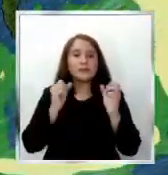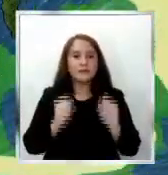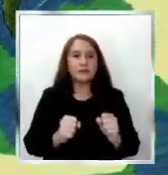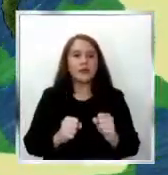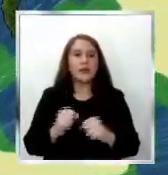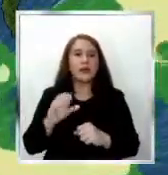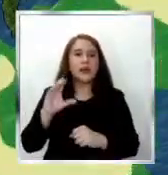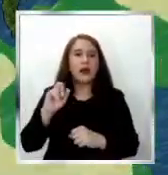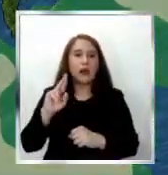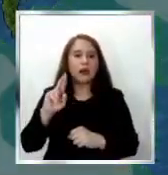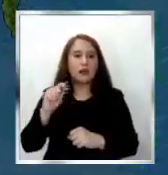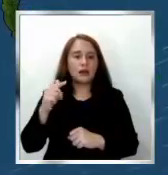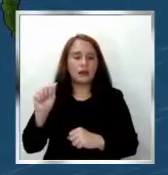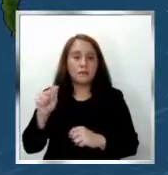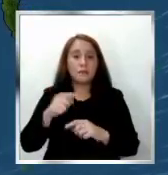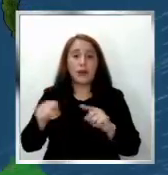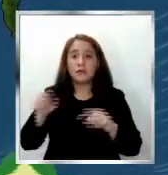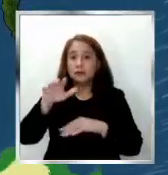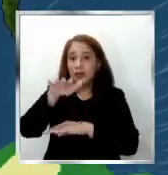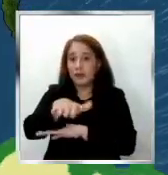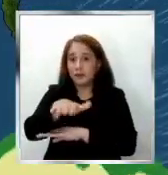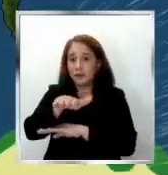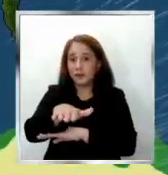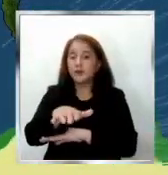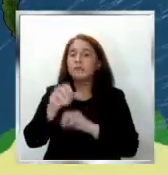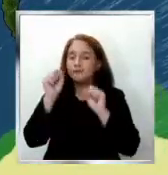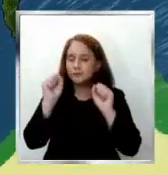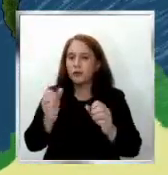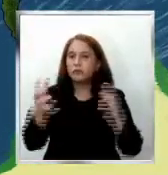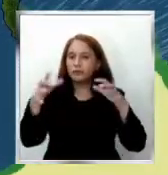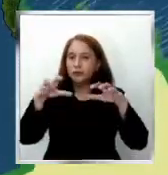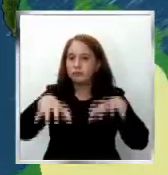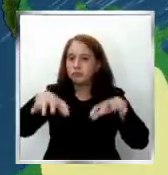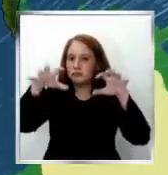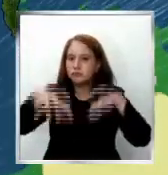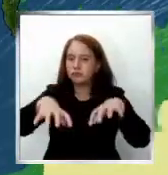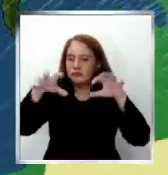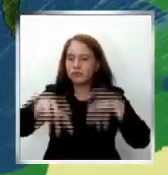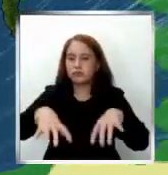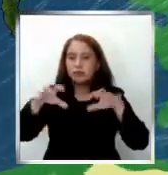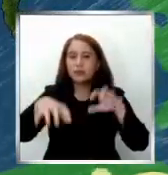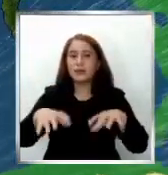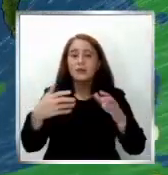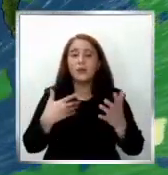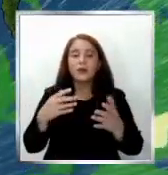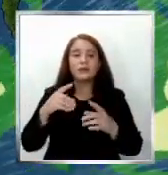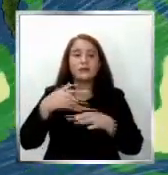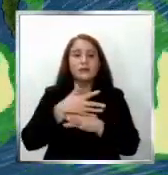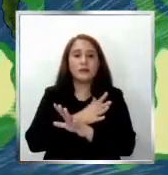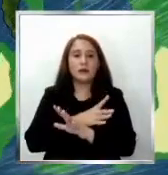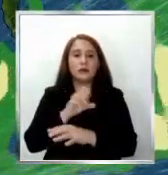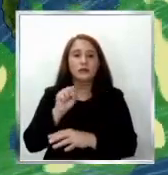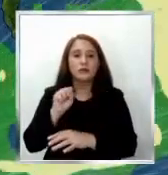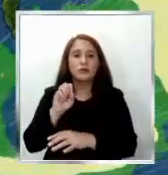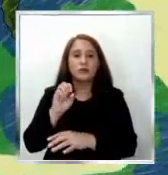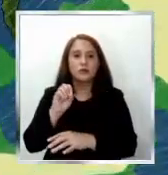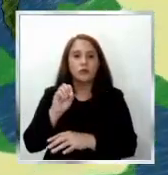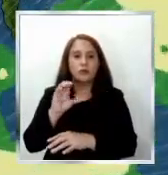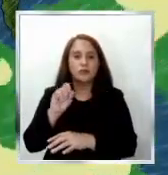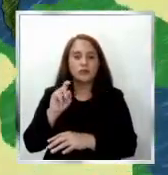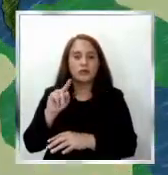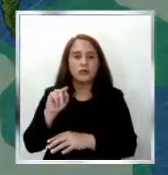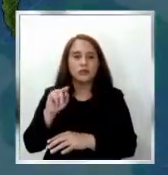Pero pagdating ng hapon, may tsansa ng thunderstorm, lalo na dyan sa Davao at Soxardian region. At ito ay dahil naman sa epekto